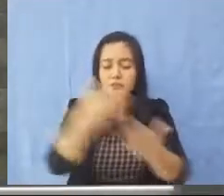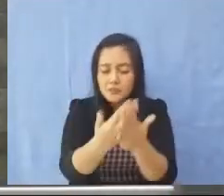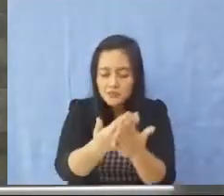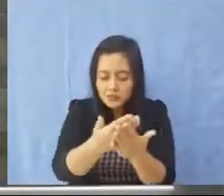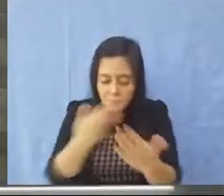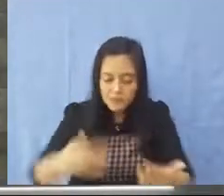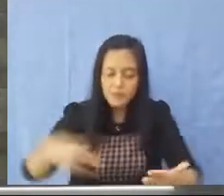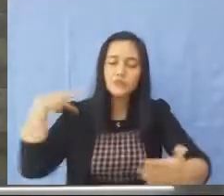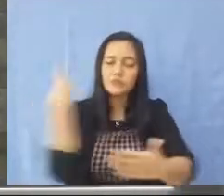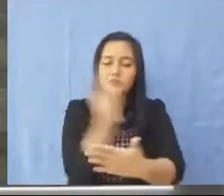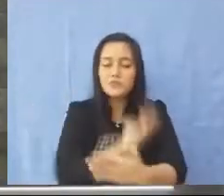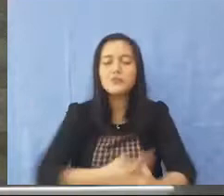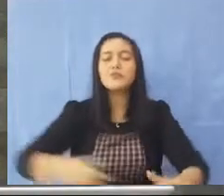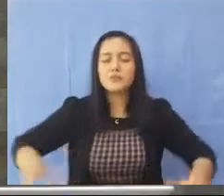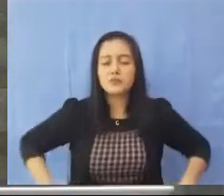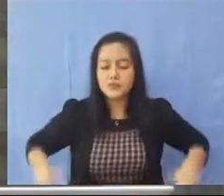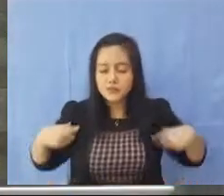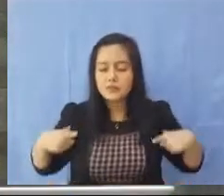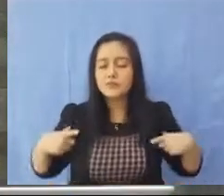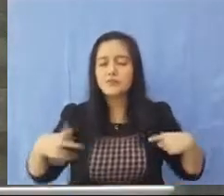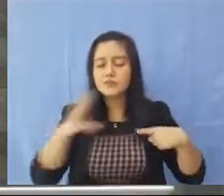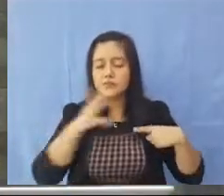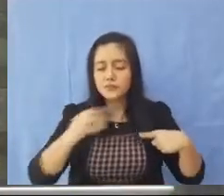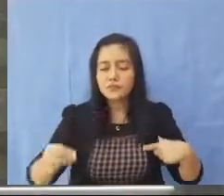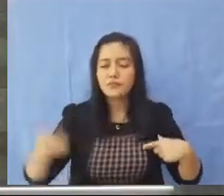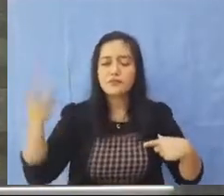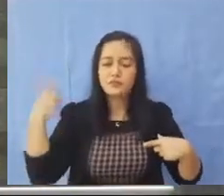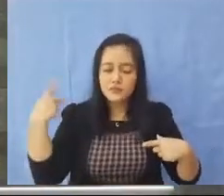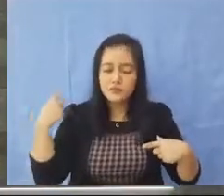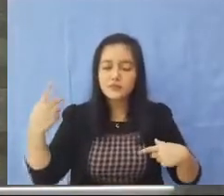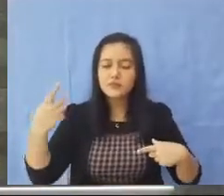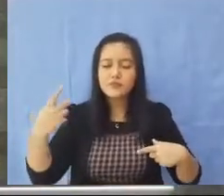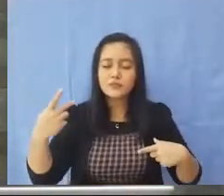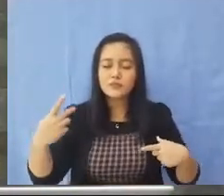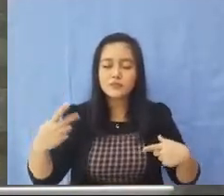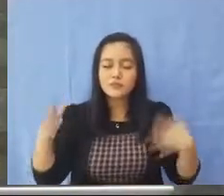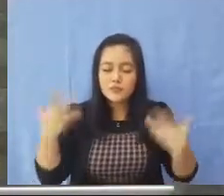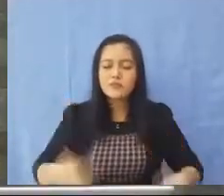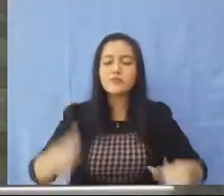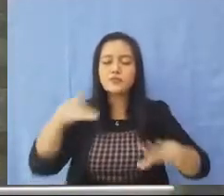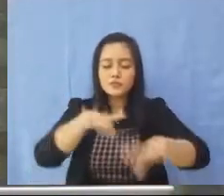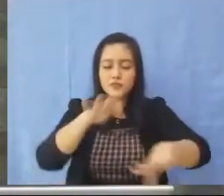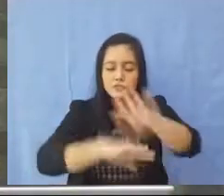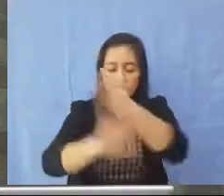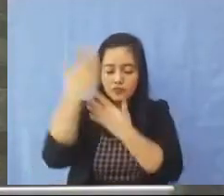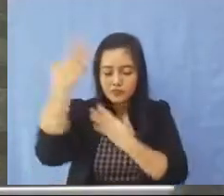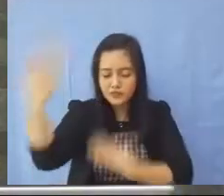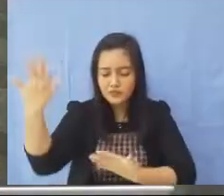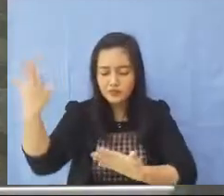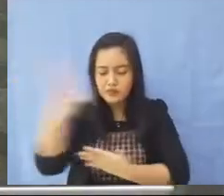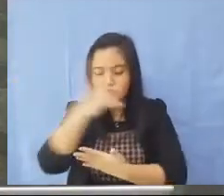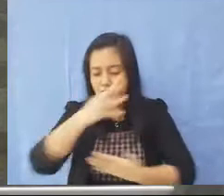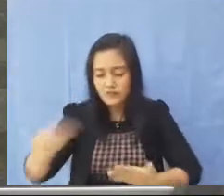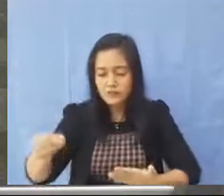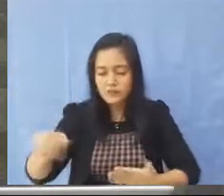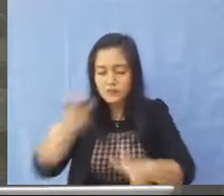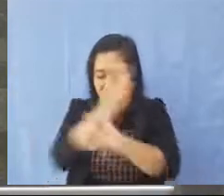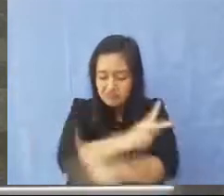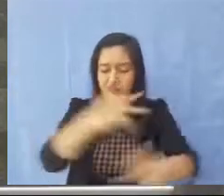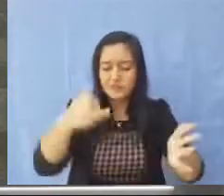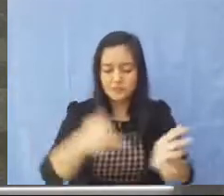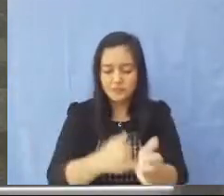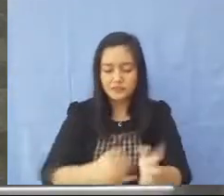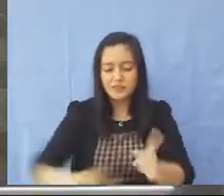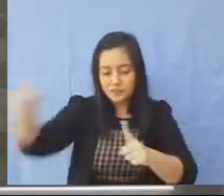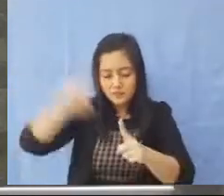already settled this in heaven, O God. At inabot niyo po ito sa amin sa inyong pong kapamaraanan. Pinadeserve niyo po ito up till this time